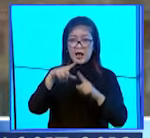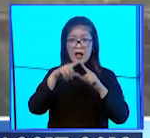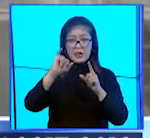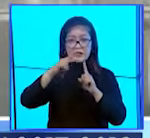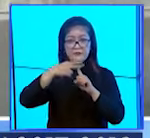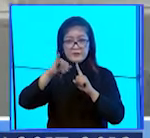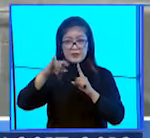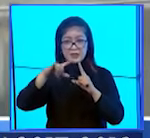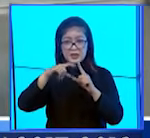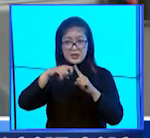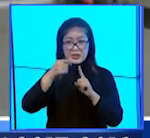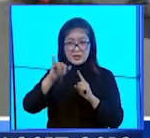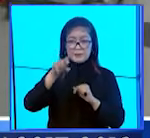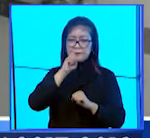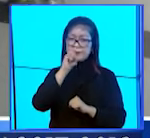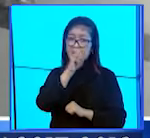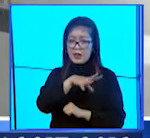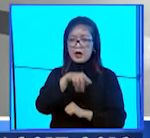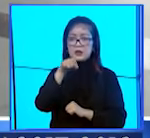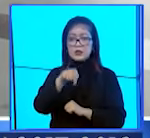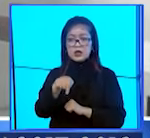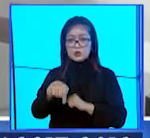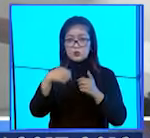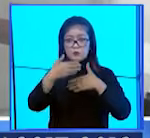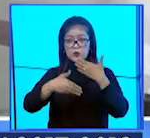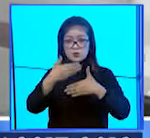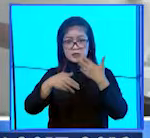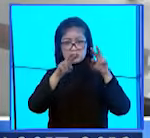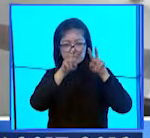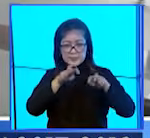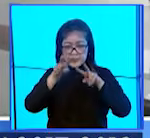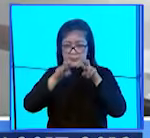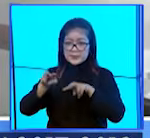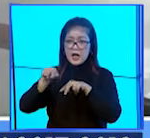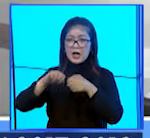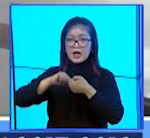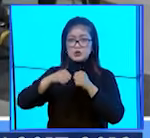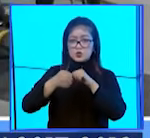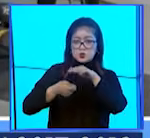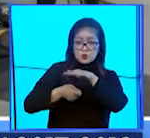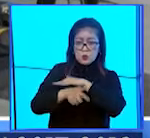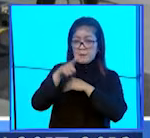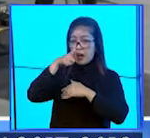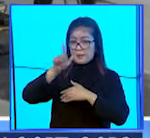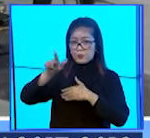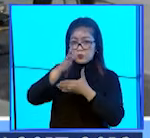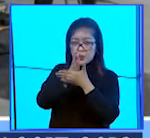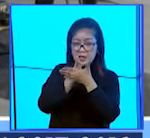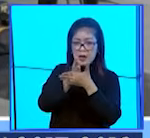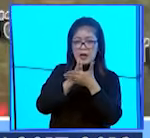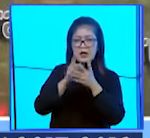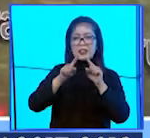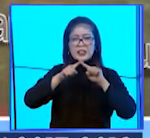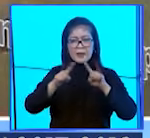bahwa pihaknya tengah melakukan penyidikan dalam kasus suap Lampung Tengah, namun belum